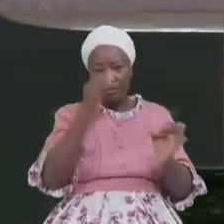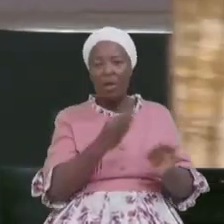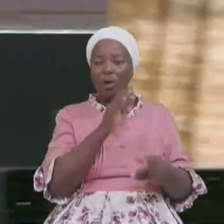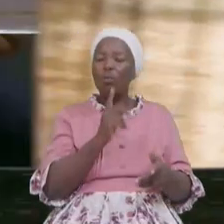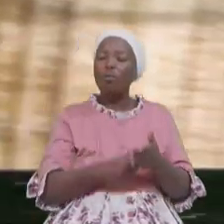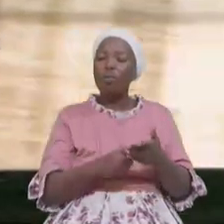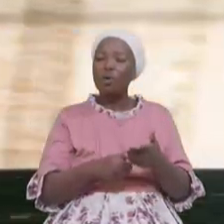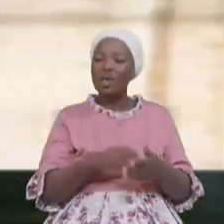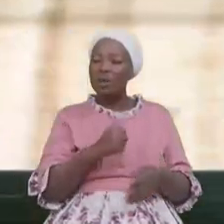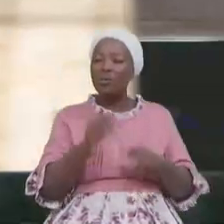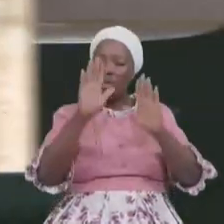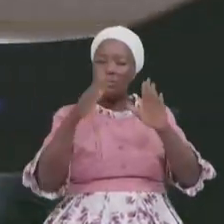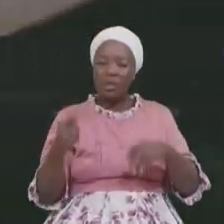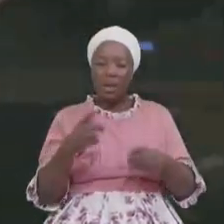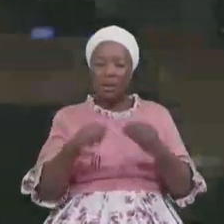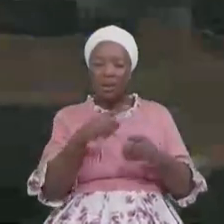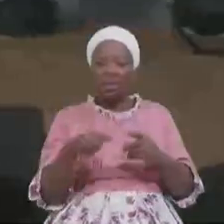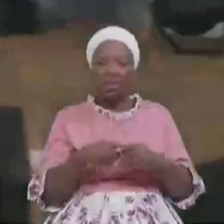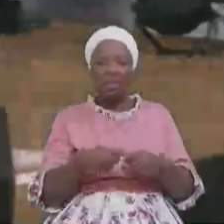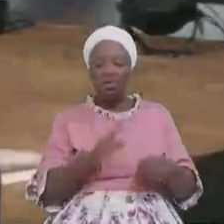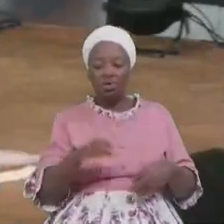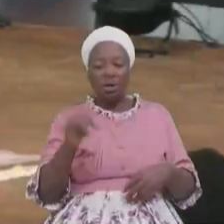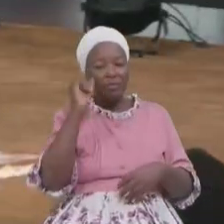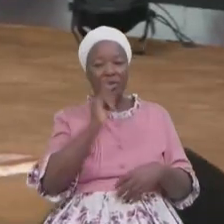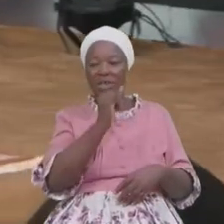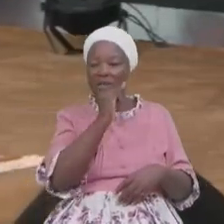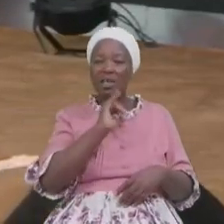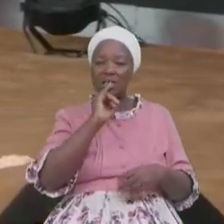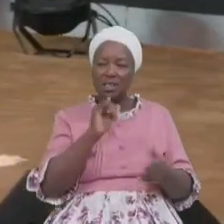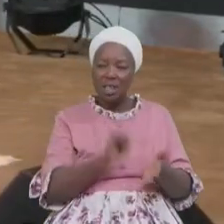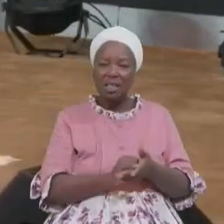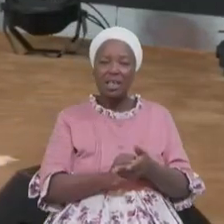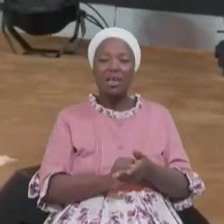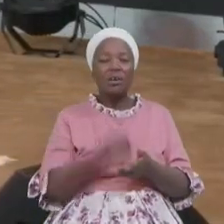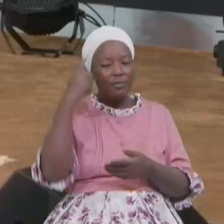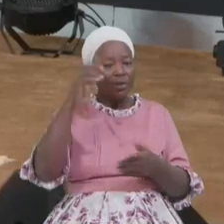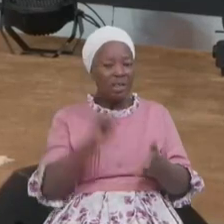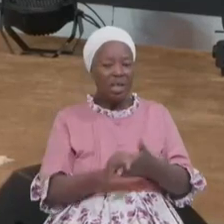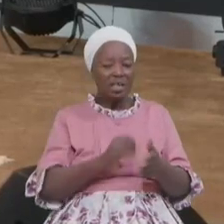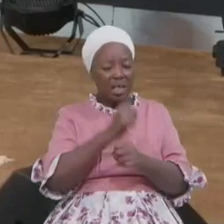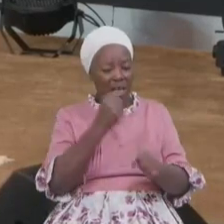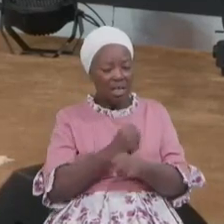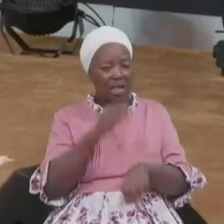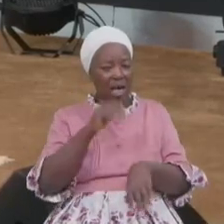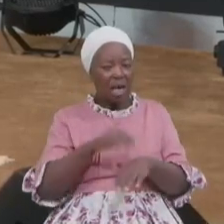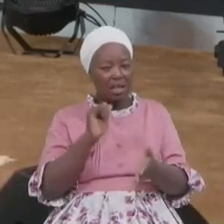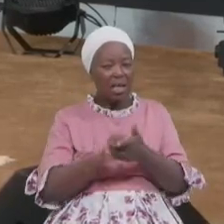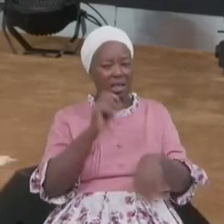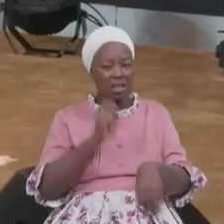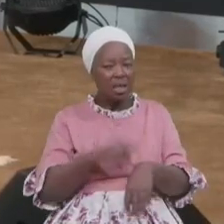que ces enfants de Dieu militants, pour cet âge, et pour l'époque, et pour